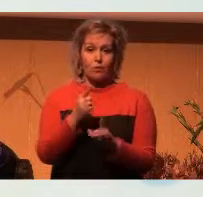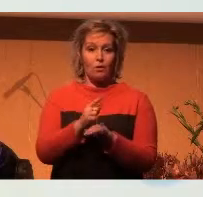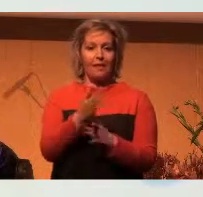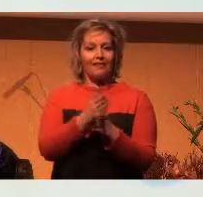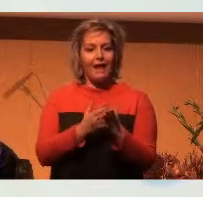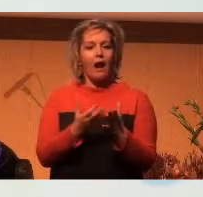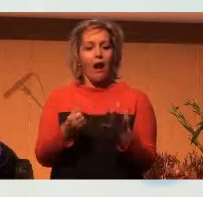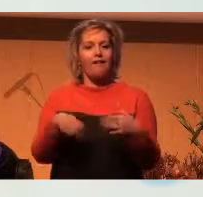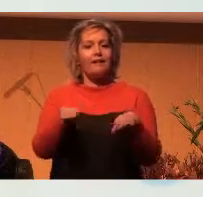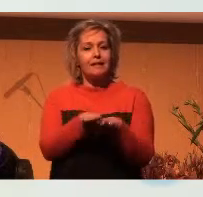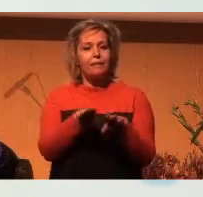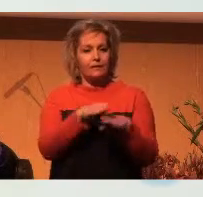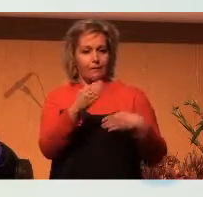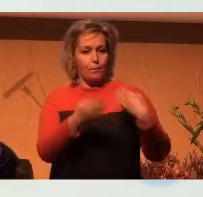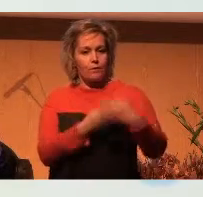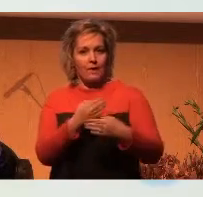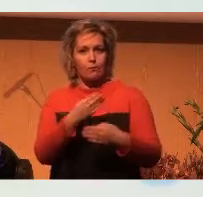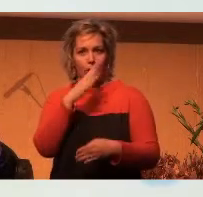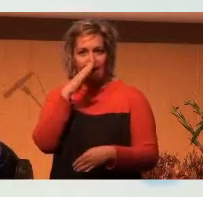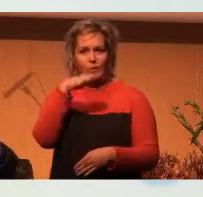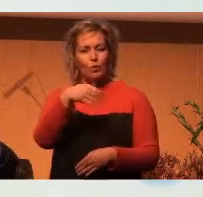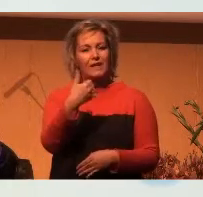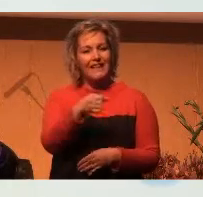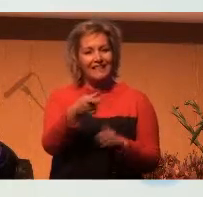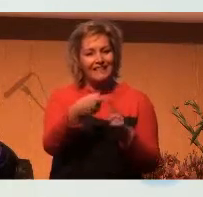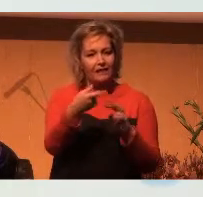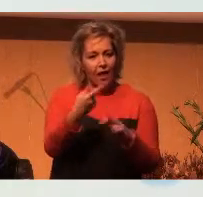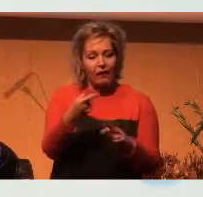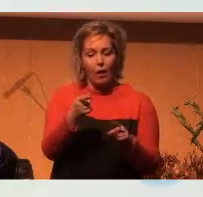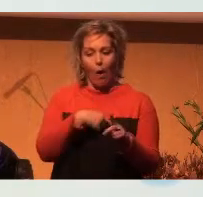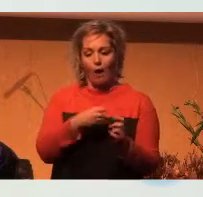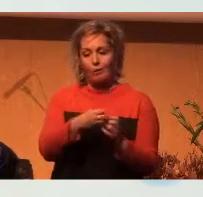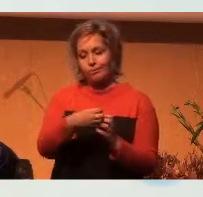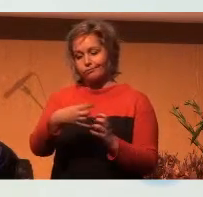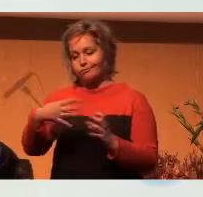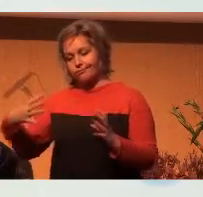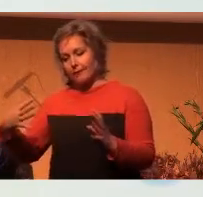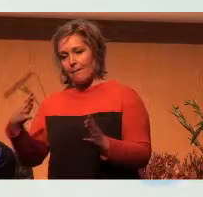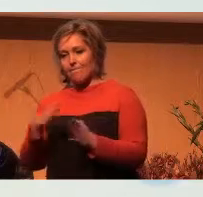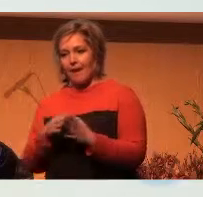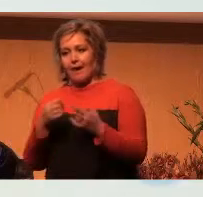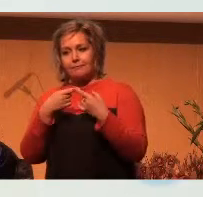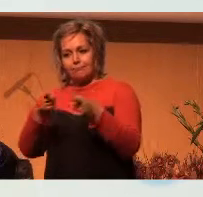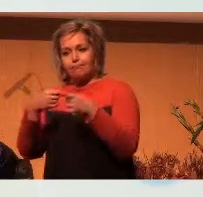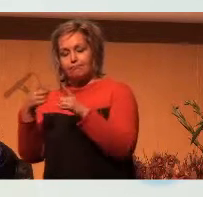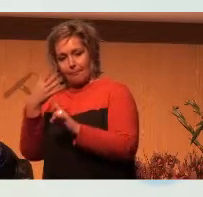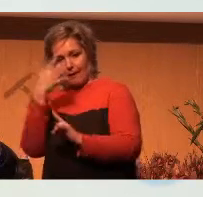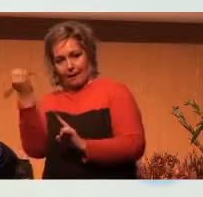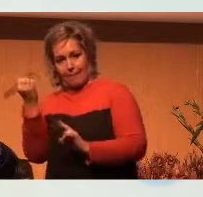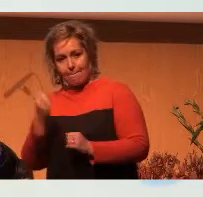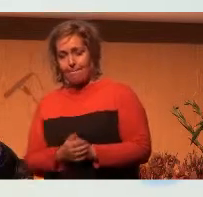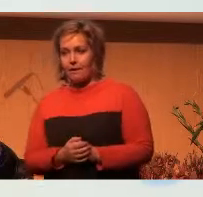av en demokratiseringsprosess på 1960-tallet, og har utviklet seg siden med litt ulike begreper.